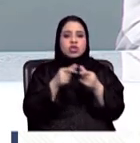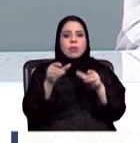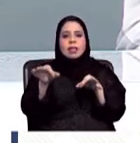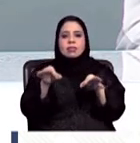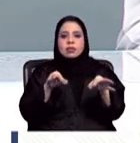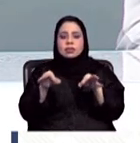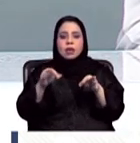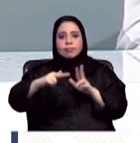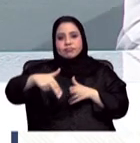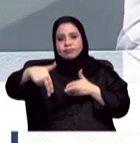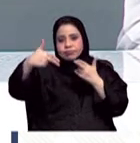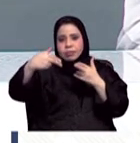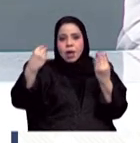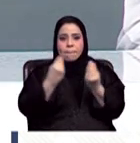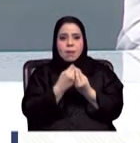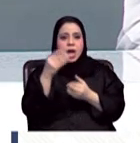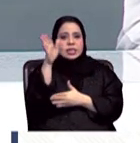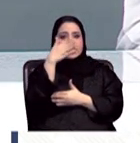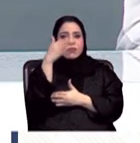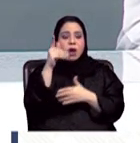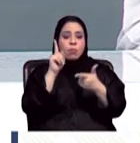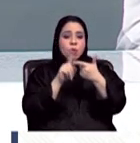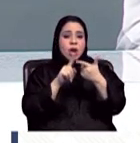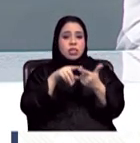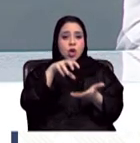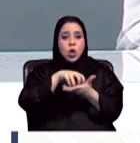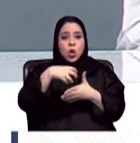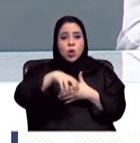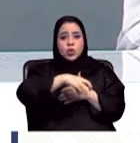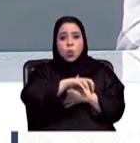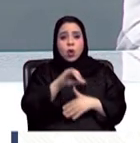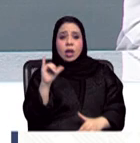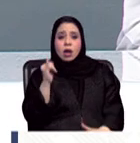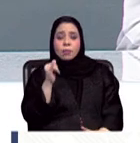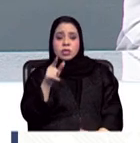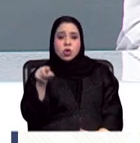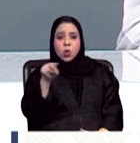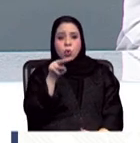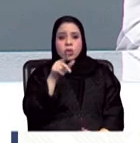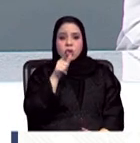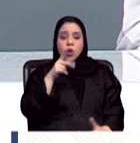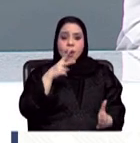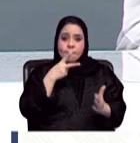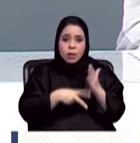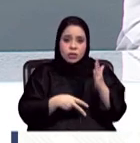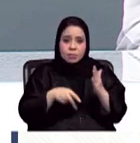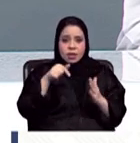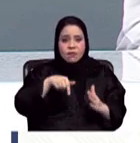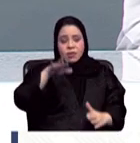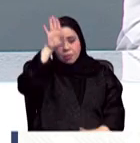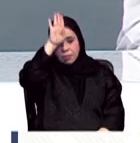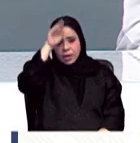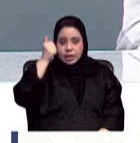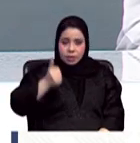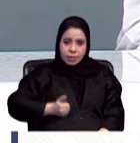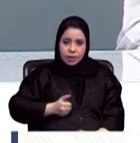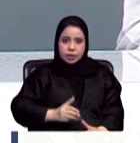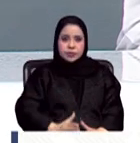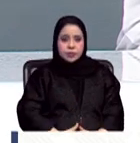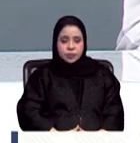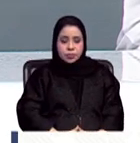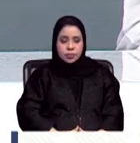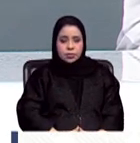عقدت وزاره الخارجيه اجتماعا تنسيقيا مرئيا مع سفراء ممثلي الدول العربيه الشقيقه